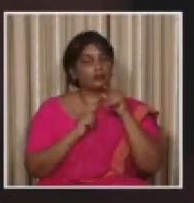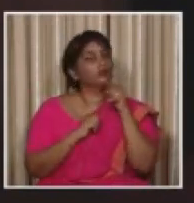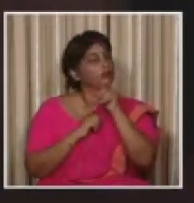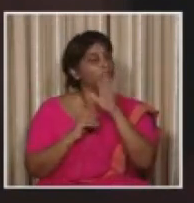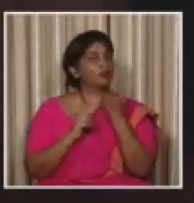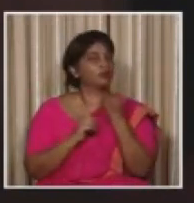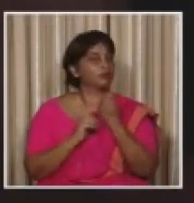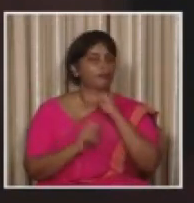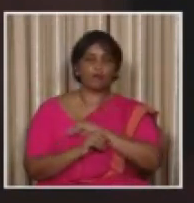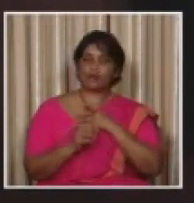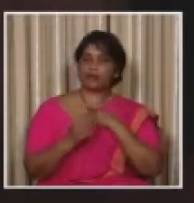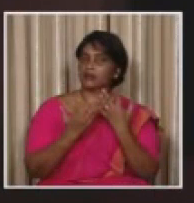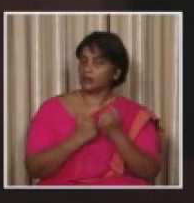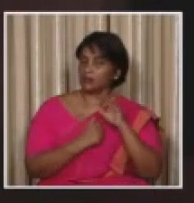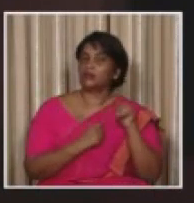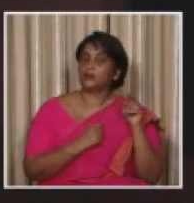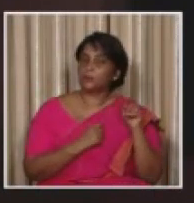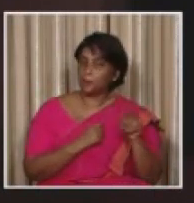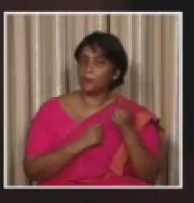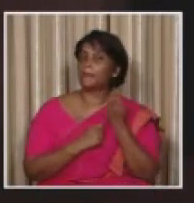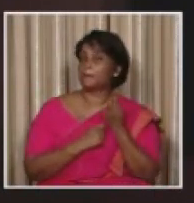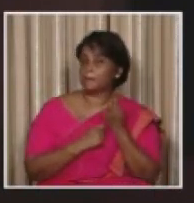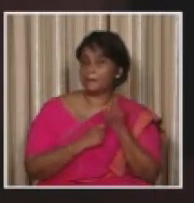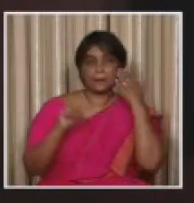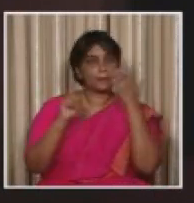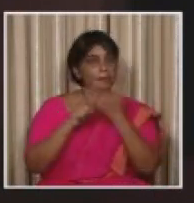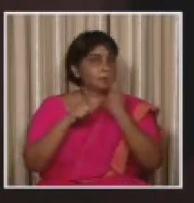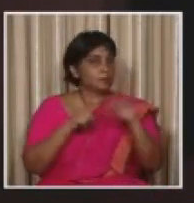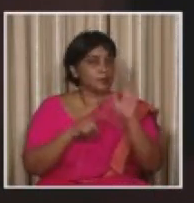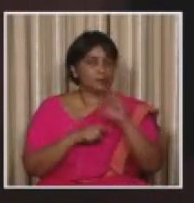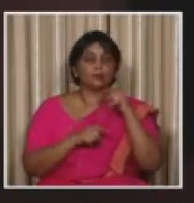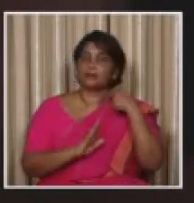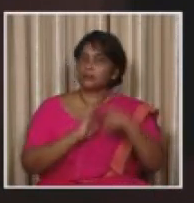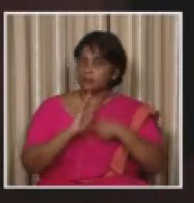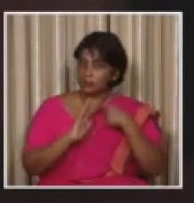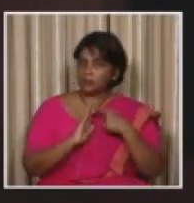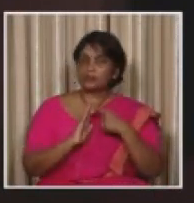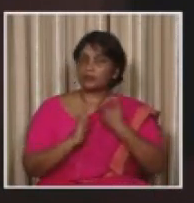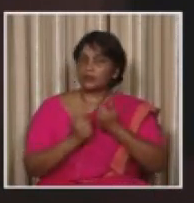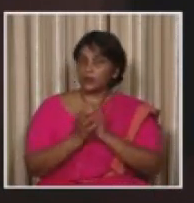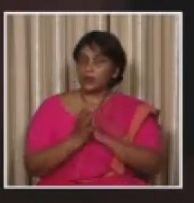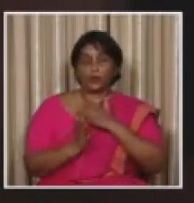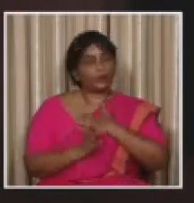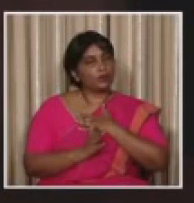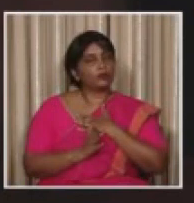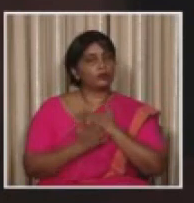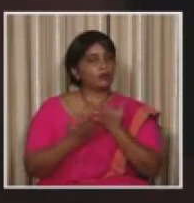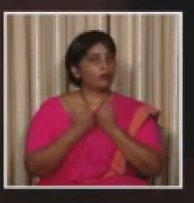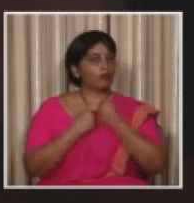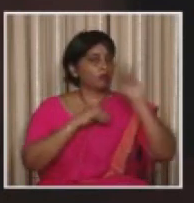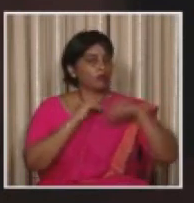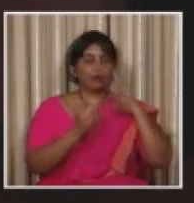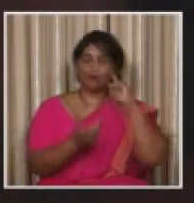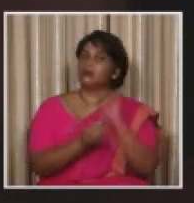ඔවුන්ගේ ආර්ථික වාසි ලබා ගන්නවා කියන එක ආර්ථිකයේ ගැන විතරක් හිතලා නෙමෙයි මේ රටේ ඒ අපිට තියෙන ලැබෙන දායාදයන්